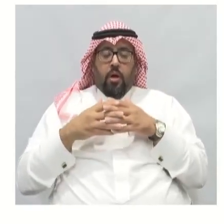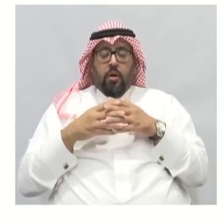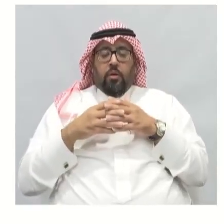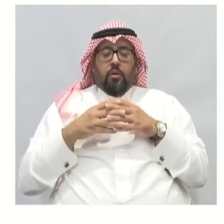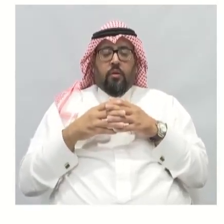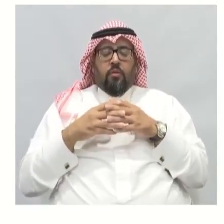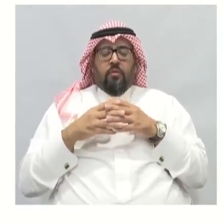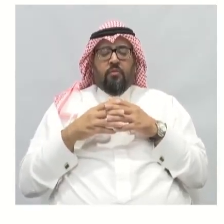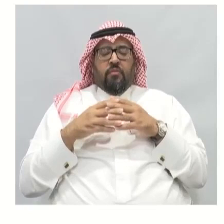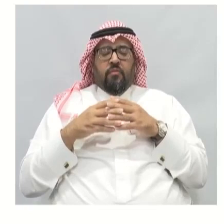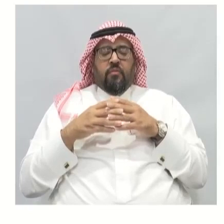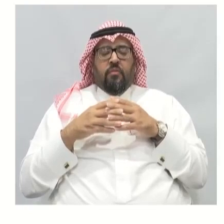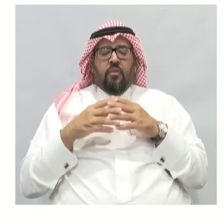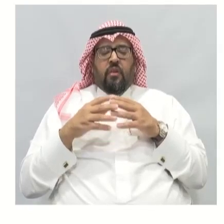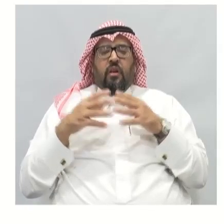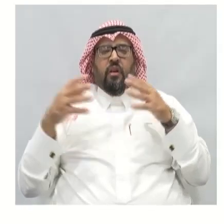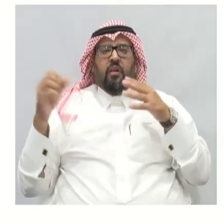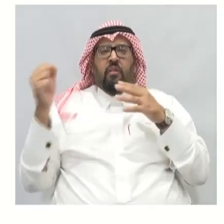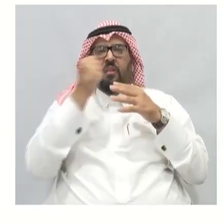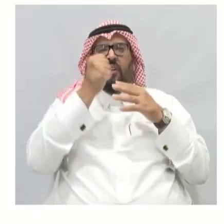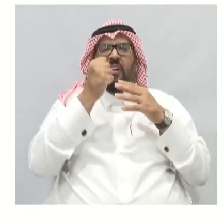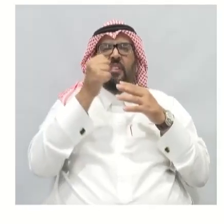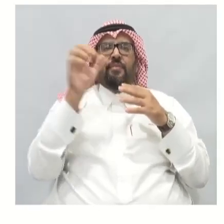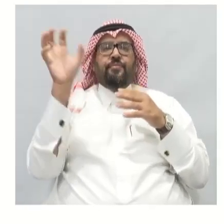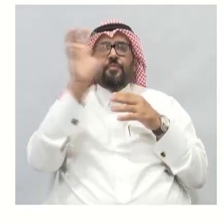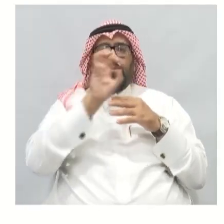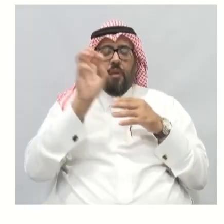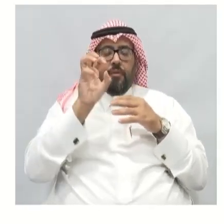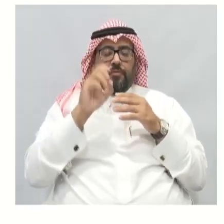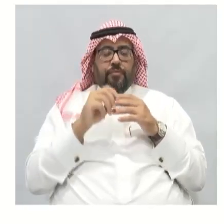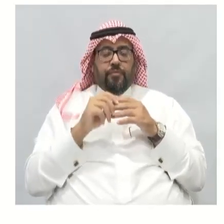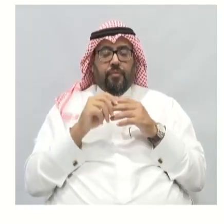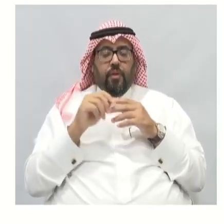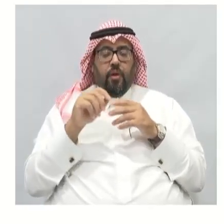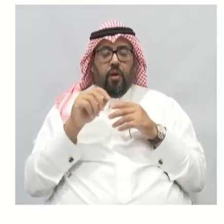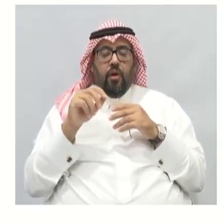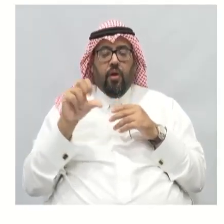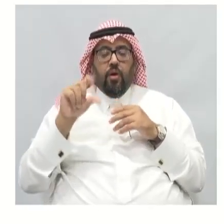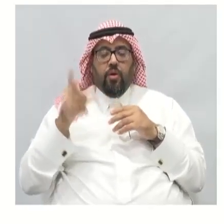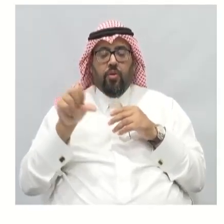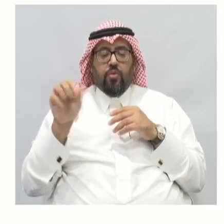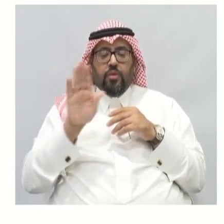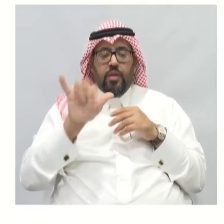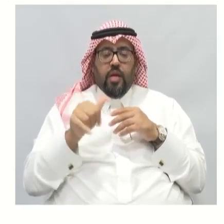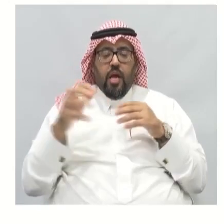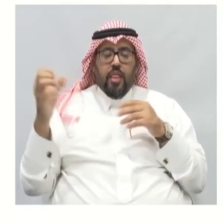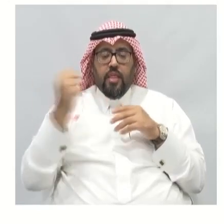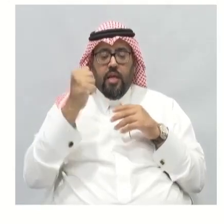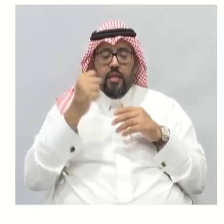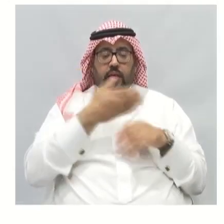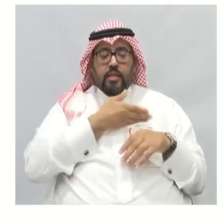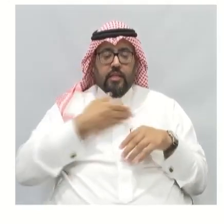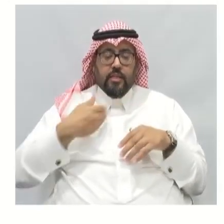الامريكيه وايضا الاتحاد الاوروبي وروسيا الاتحاديه وايضا